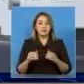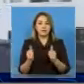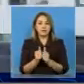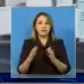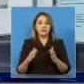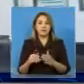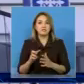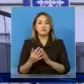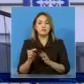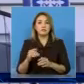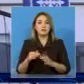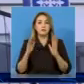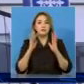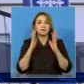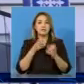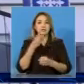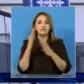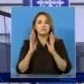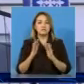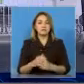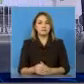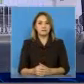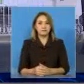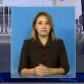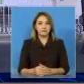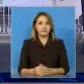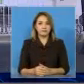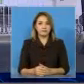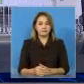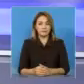в селе Бестамак ботанический сад. Николай Сырбов, Азамат Сауханов, телеканал Актобе.